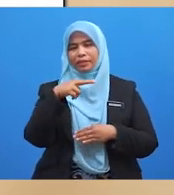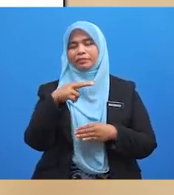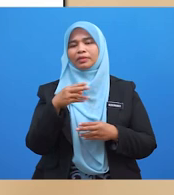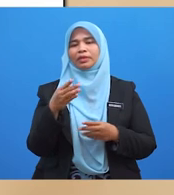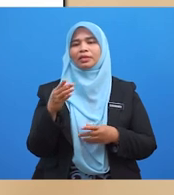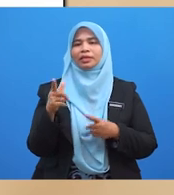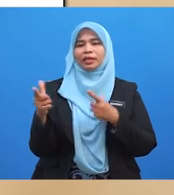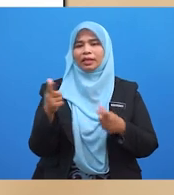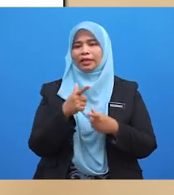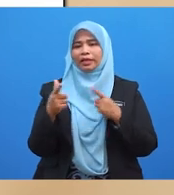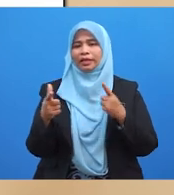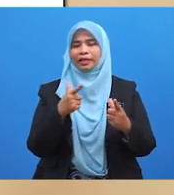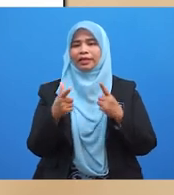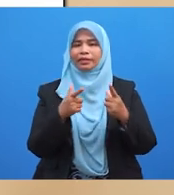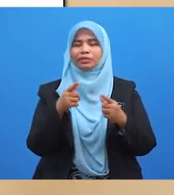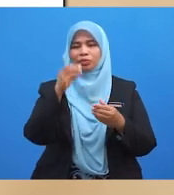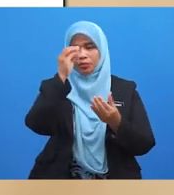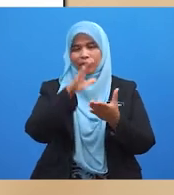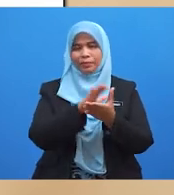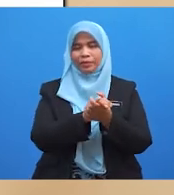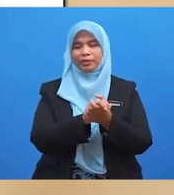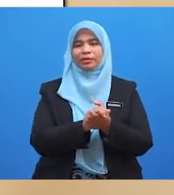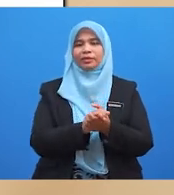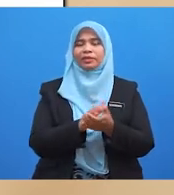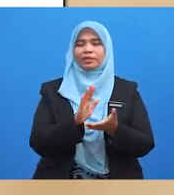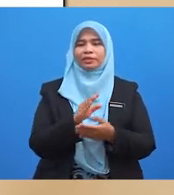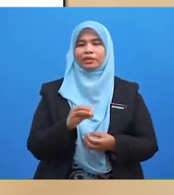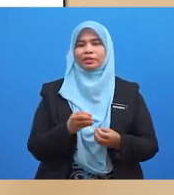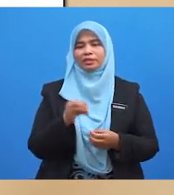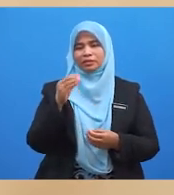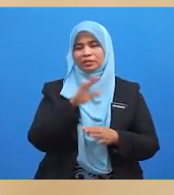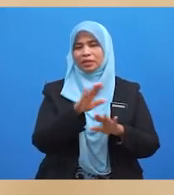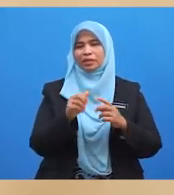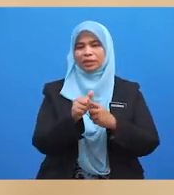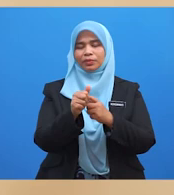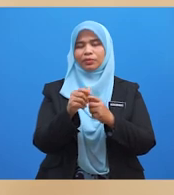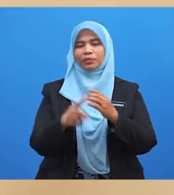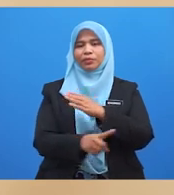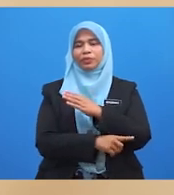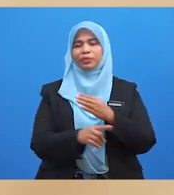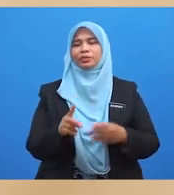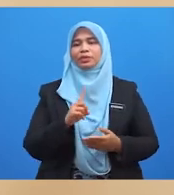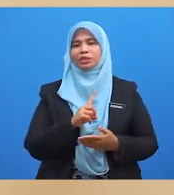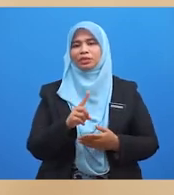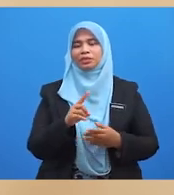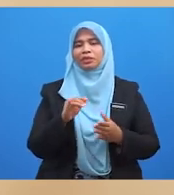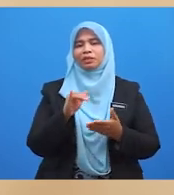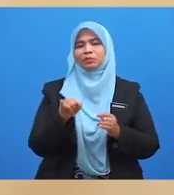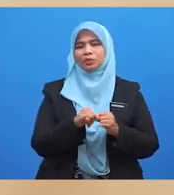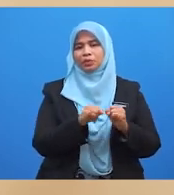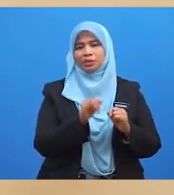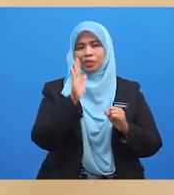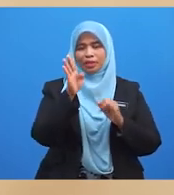Ketiga, poligami yang tidak mengikut syariat Islam ini juga akan berlaku penganiayaan terhadap